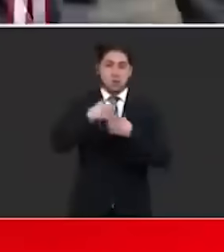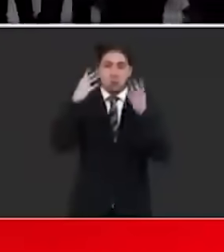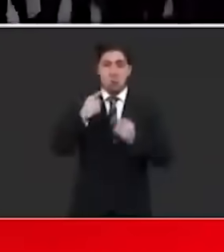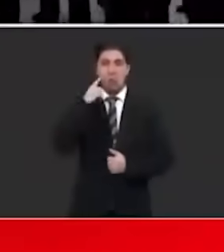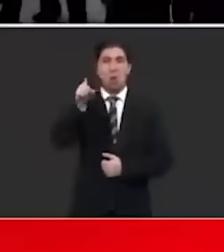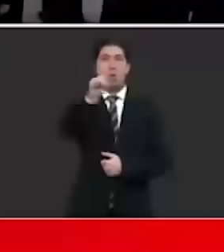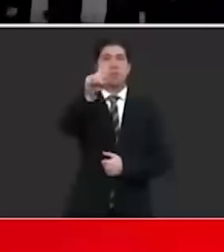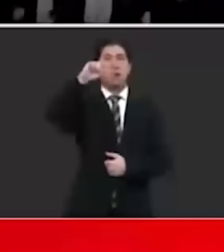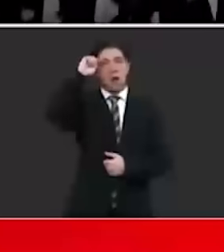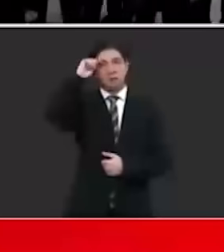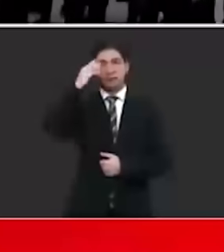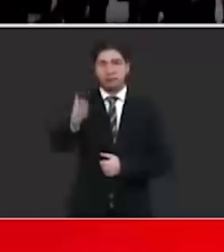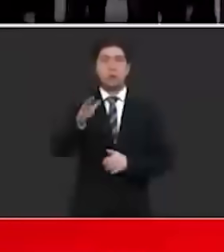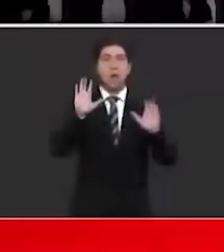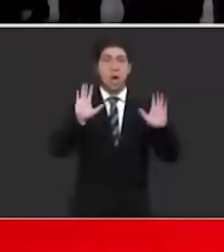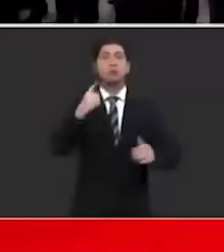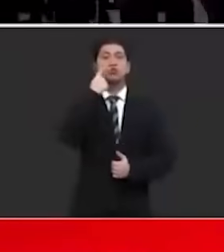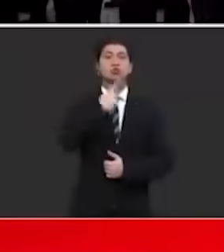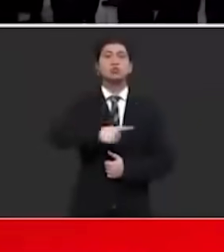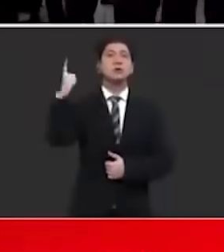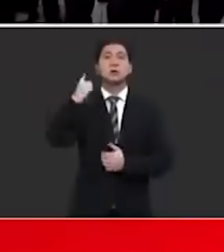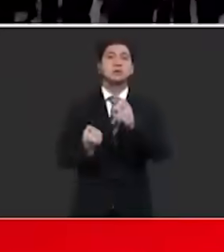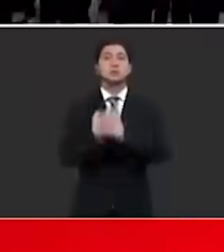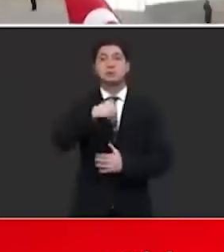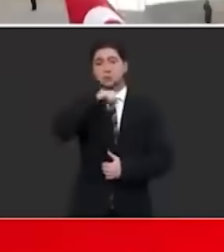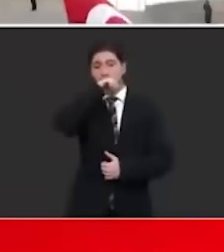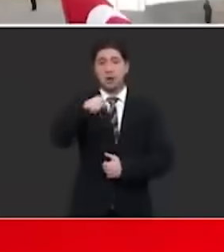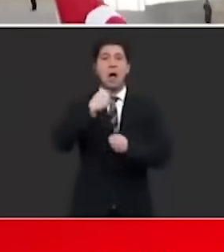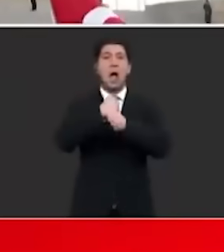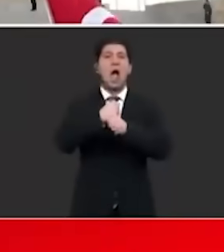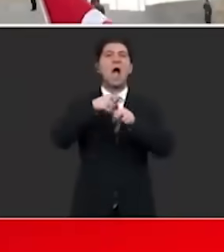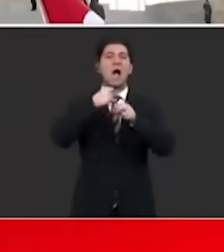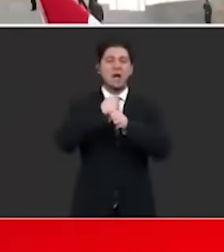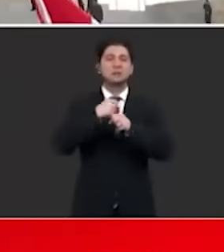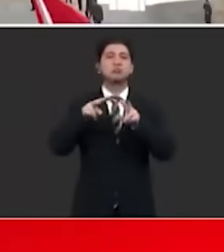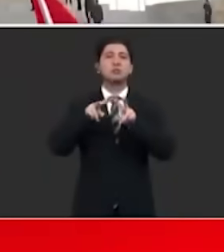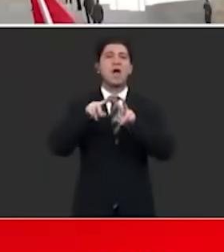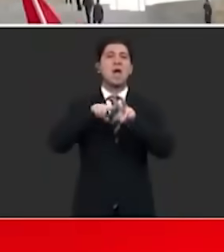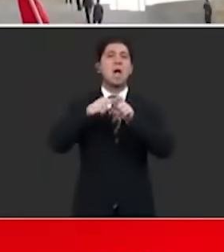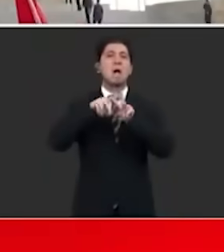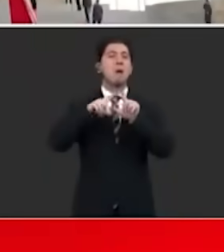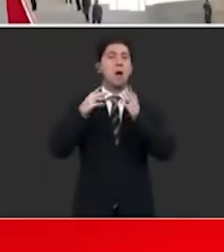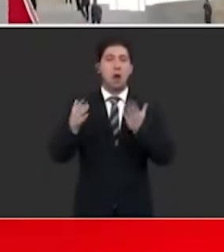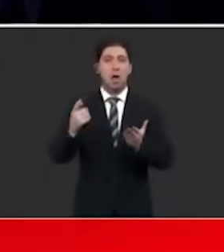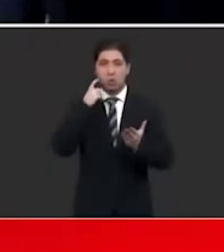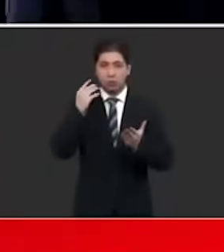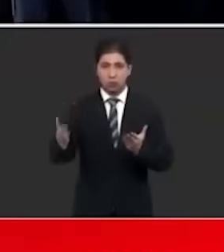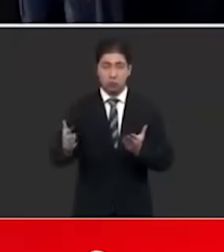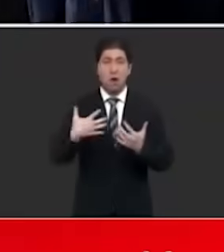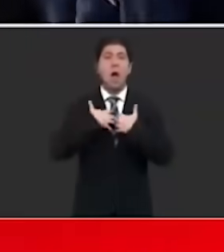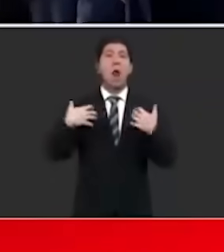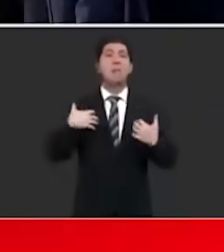10 Kasım'da hem Cumhuriyetimizin banisi Gazi Mustafa Kemal'i hem de kahraman silah